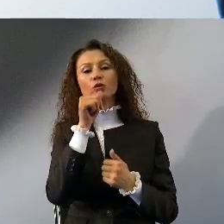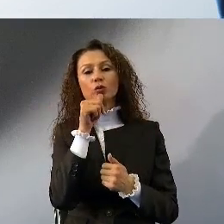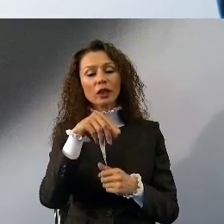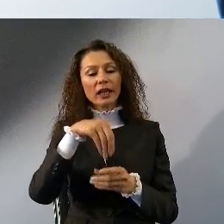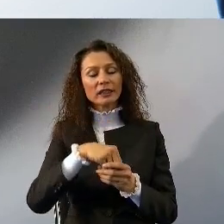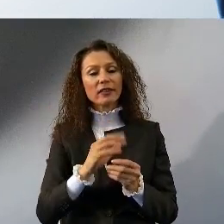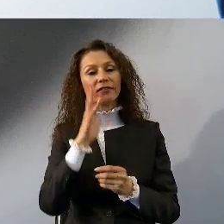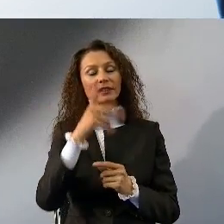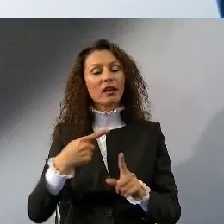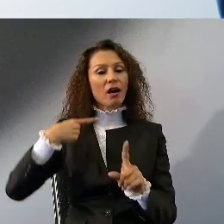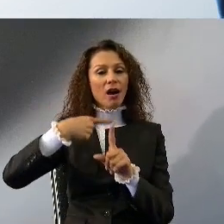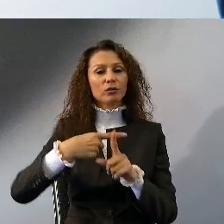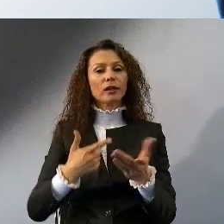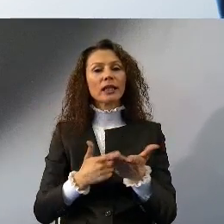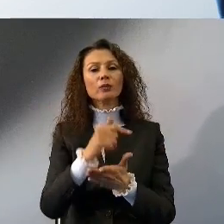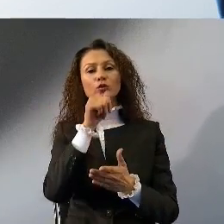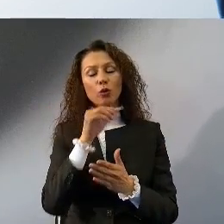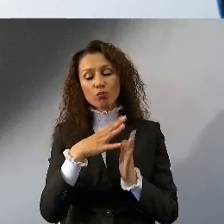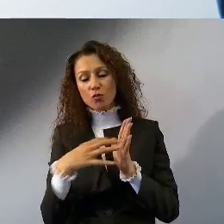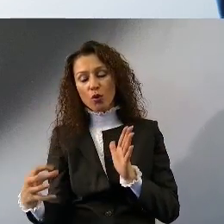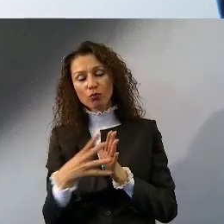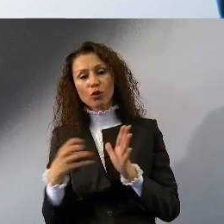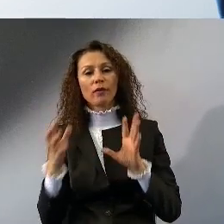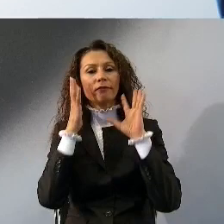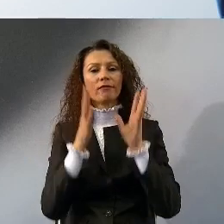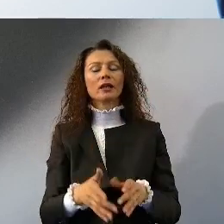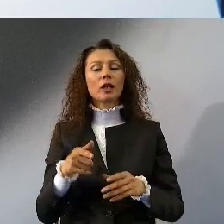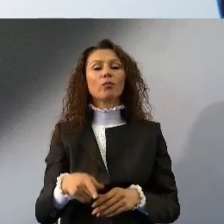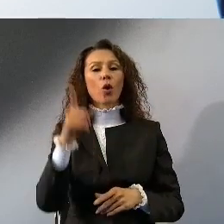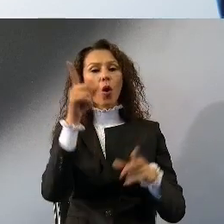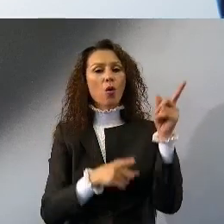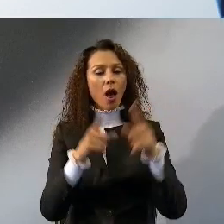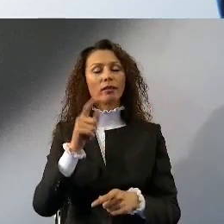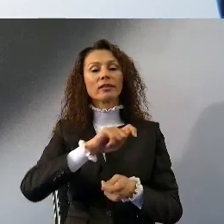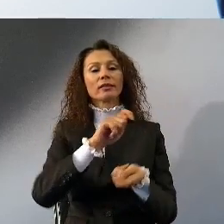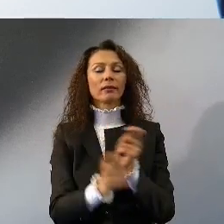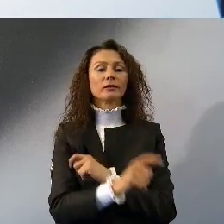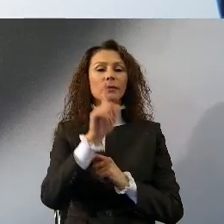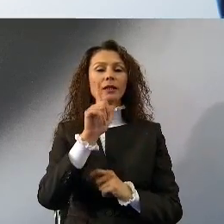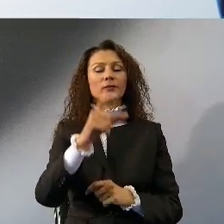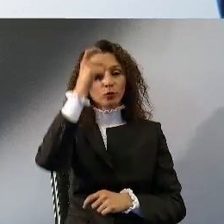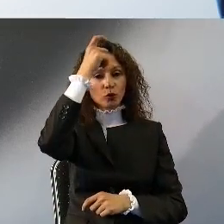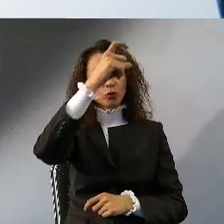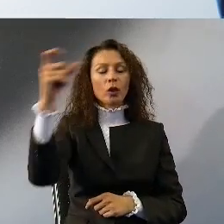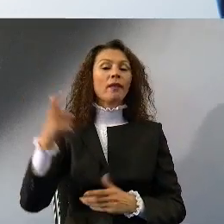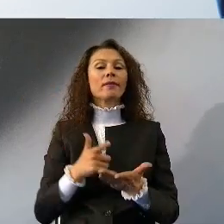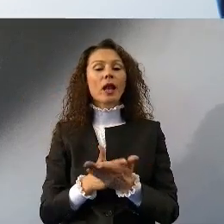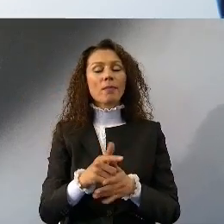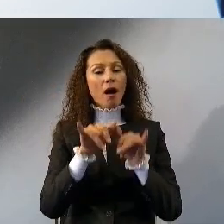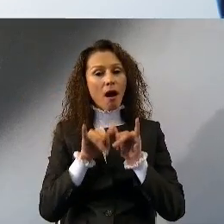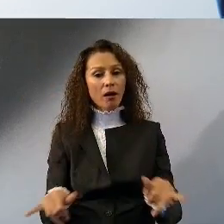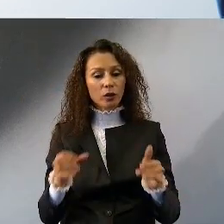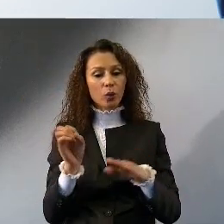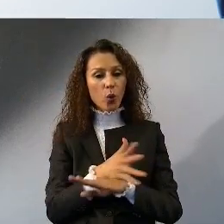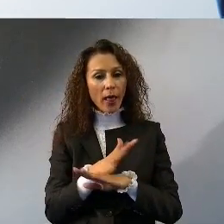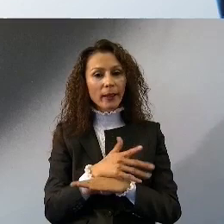stresi artıyor ve tarımda giderek daha fazla su tüketiyoruz. Bu oranların değişmesi lazım. Yani Türkiye'nin tarımsal sulamada aynı üretimi